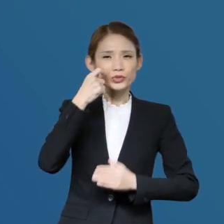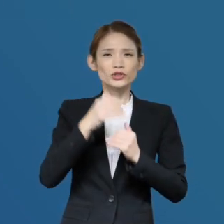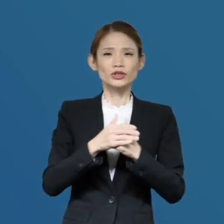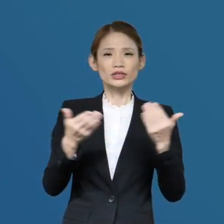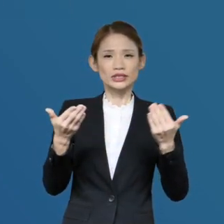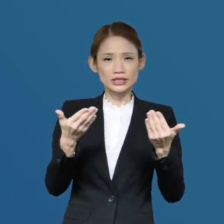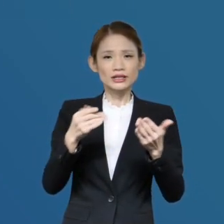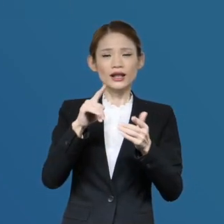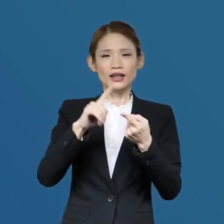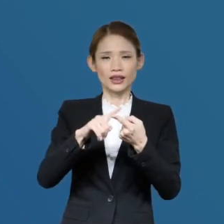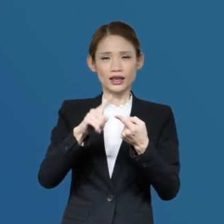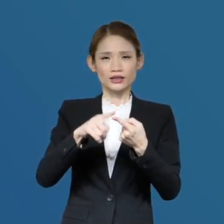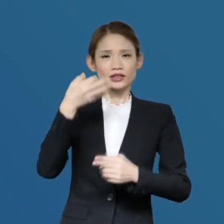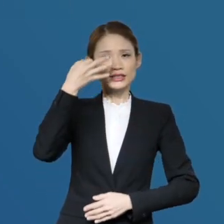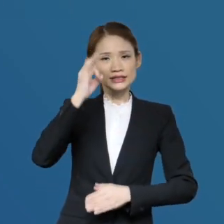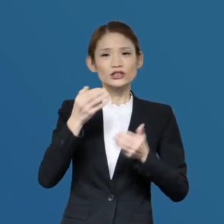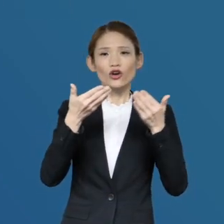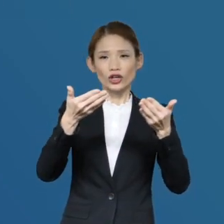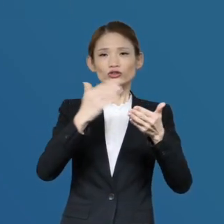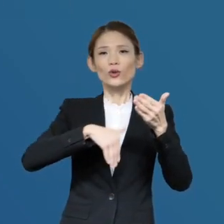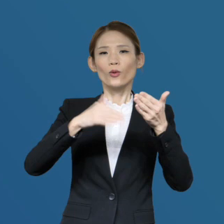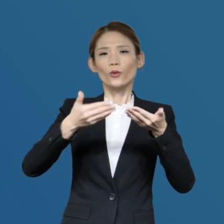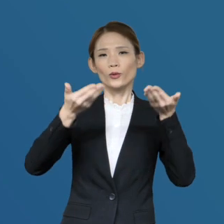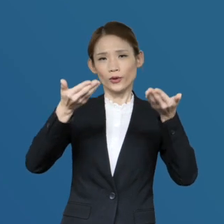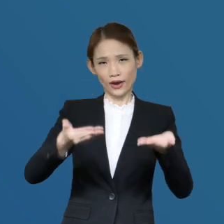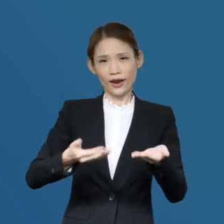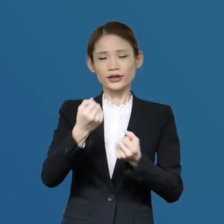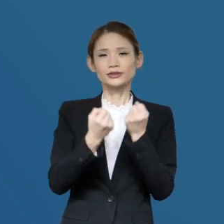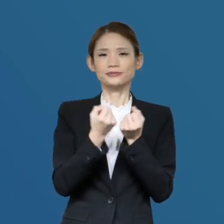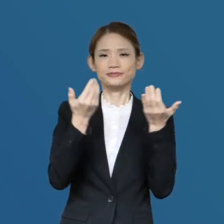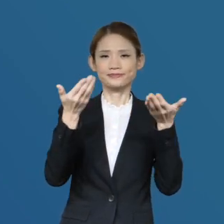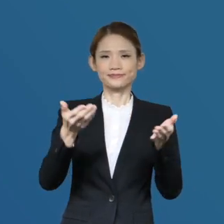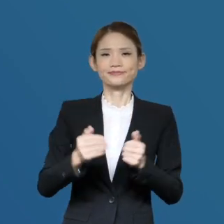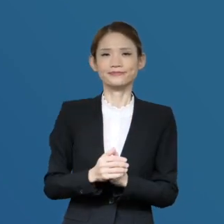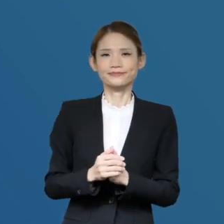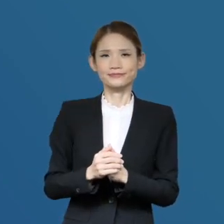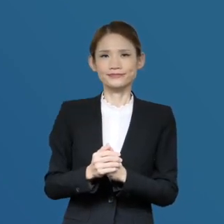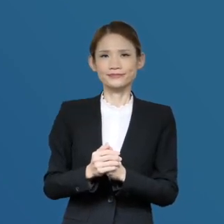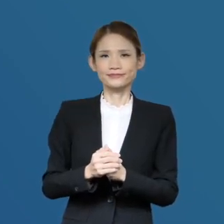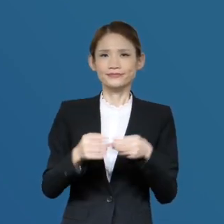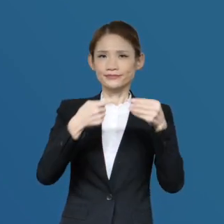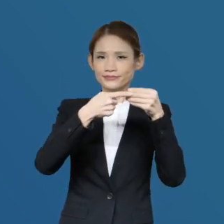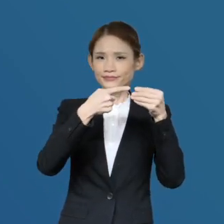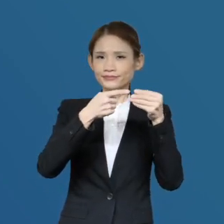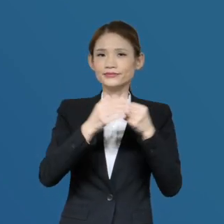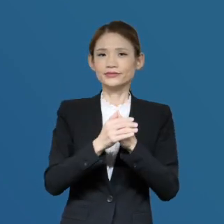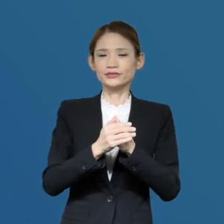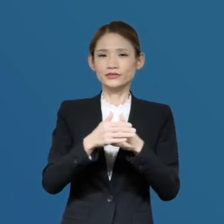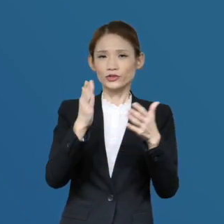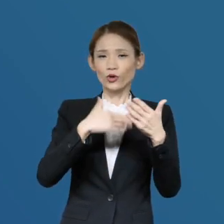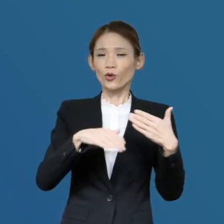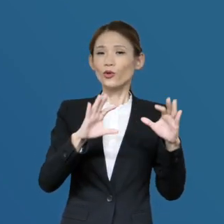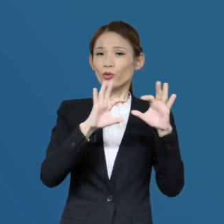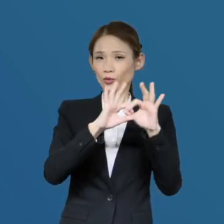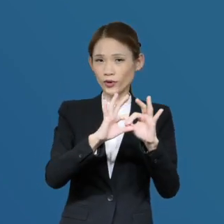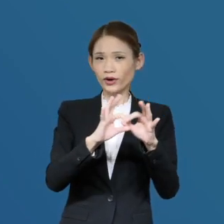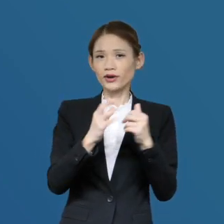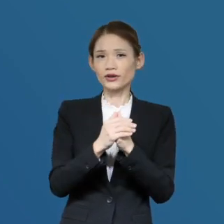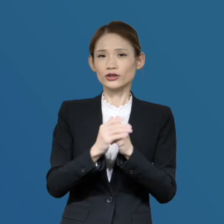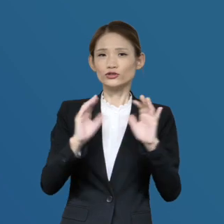못해도 일을 한 것으로 인정해주는 공가에 대해 설명드리겠습니다. 우선 공무와